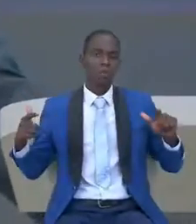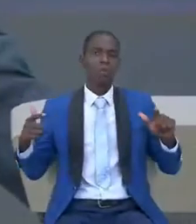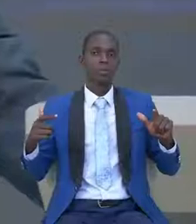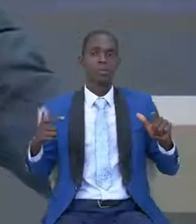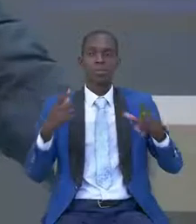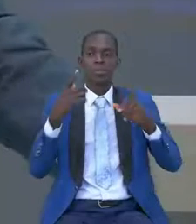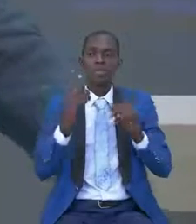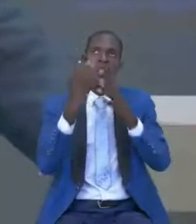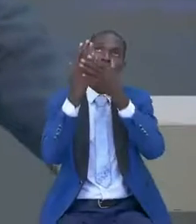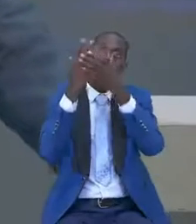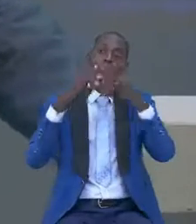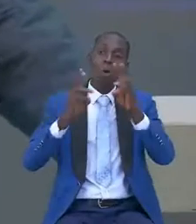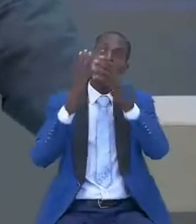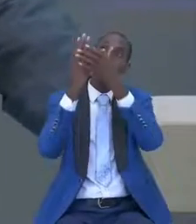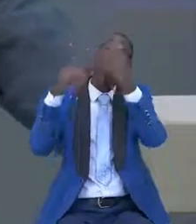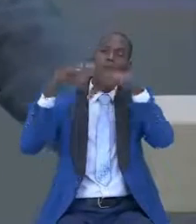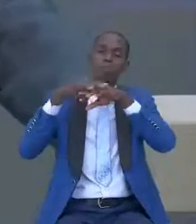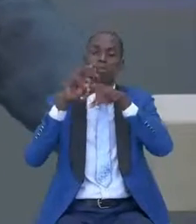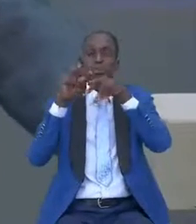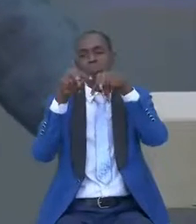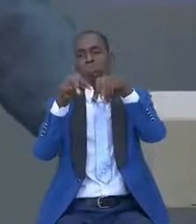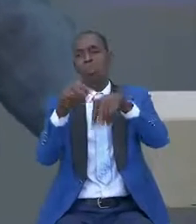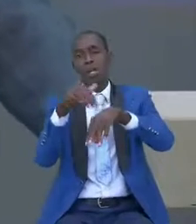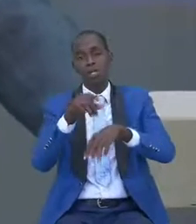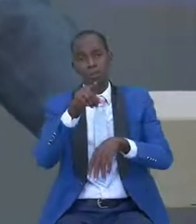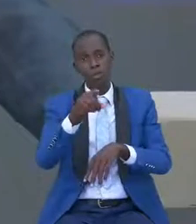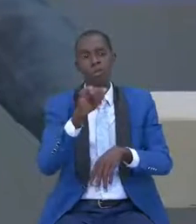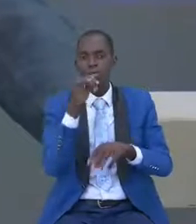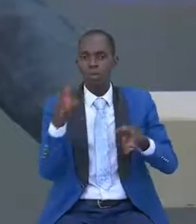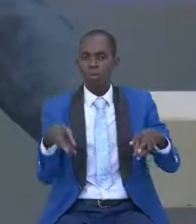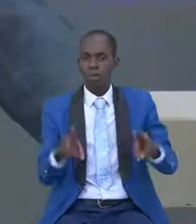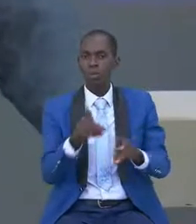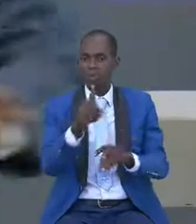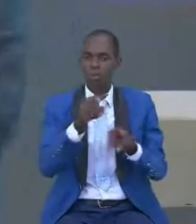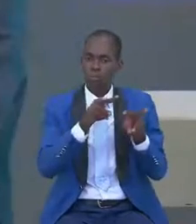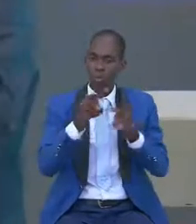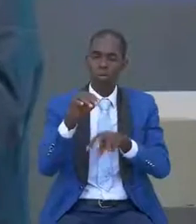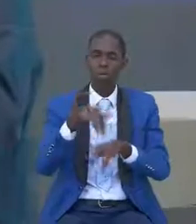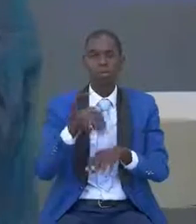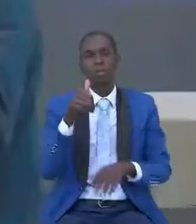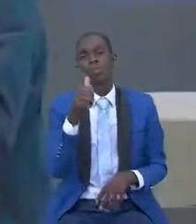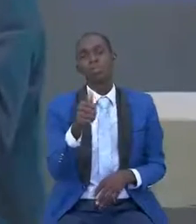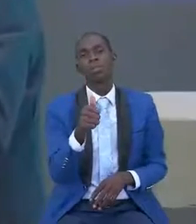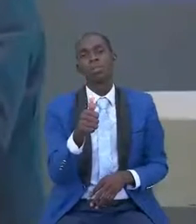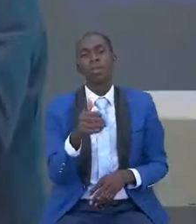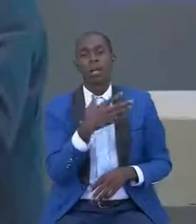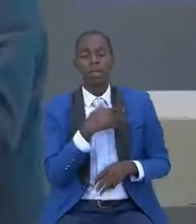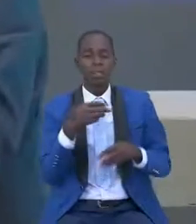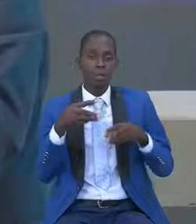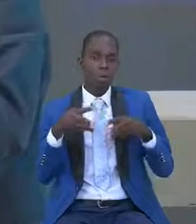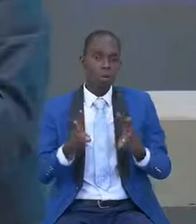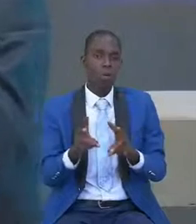La main dont le ciel te regarde, c'est de cette manière que tu dois te regarder. Et la main dans le